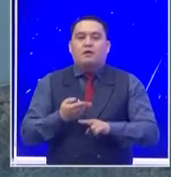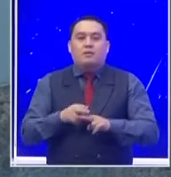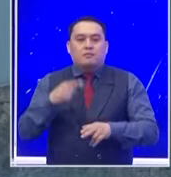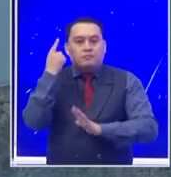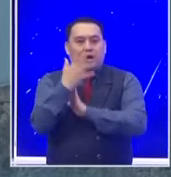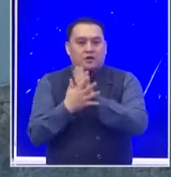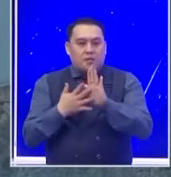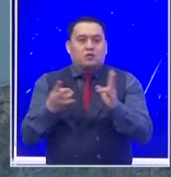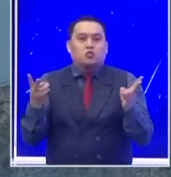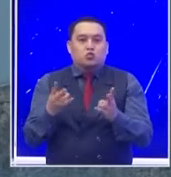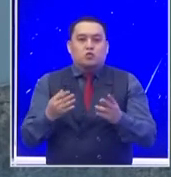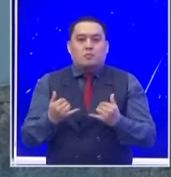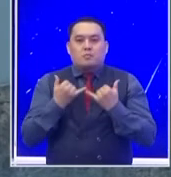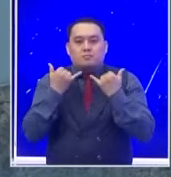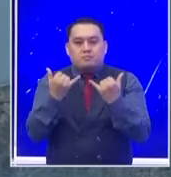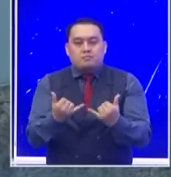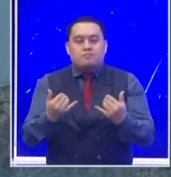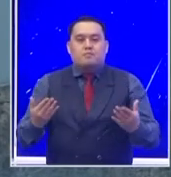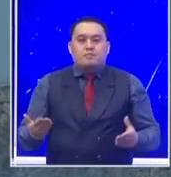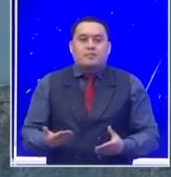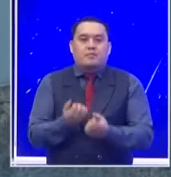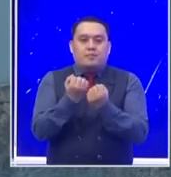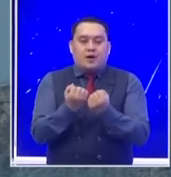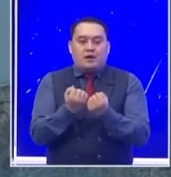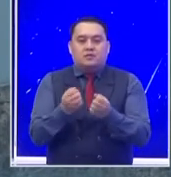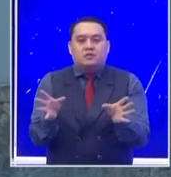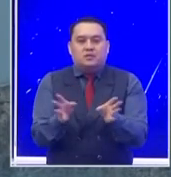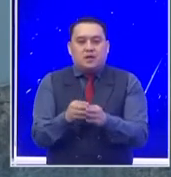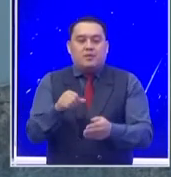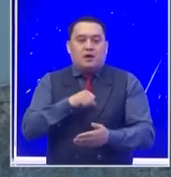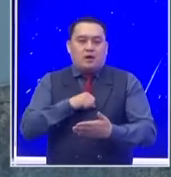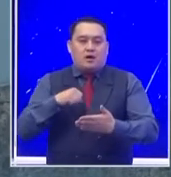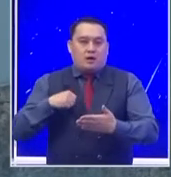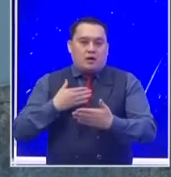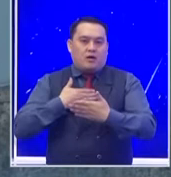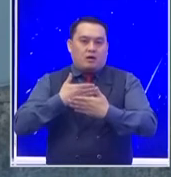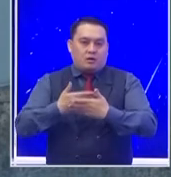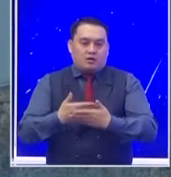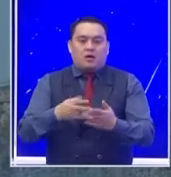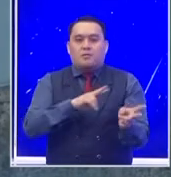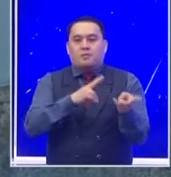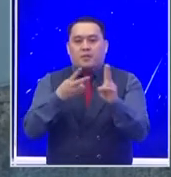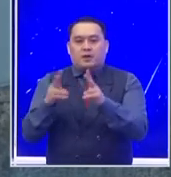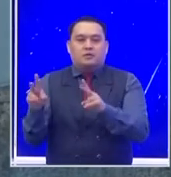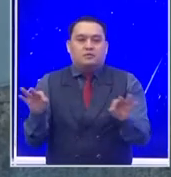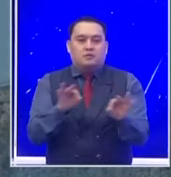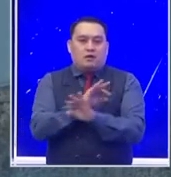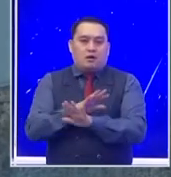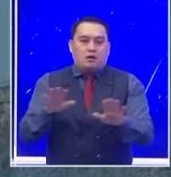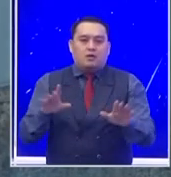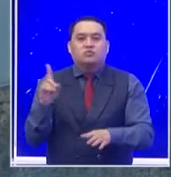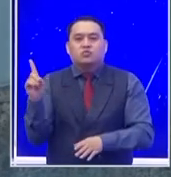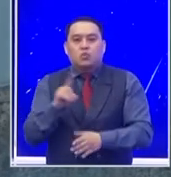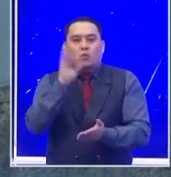понимают что нужно помогать ближнему концерт организован силами самих учеников они исполнили зажигательные песни и танцы считаю